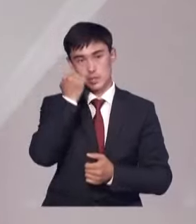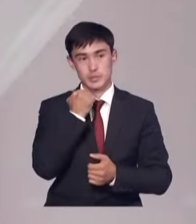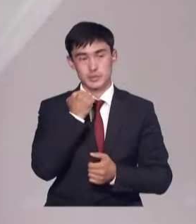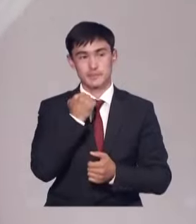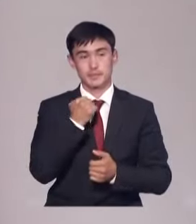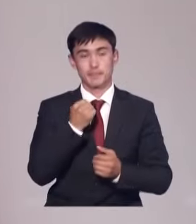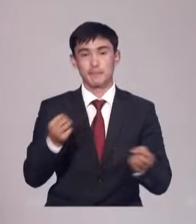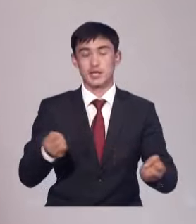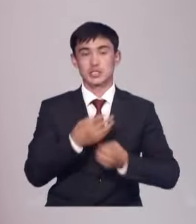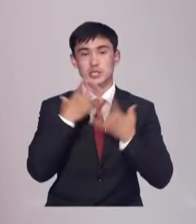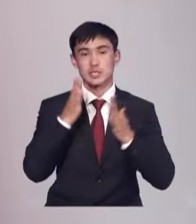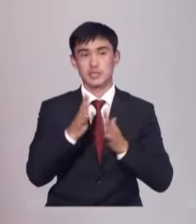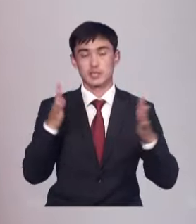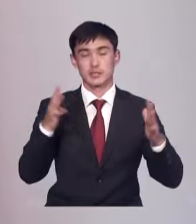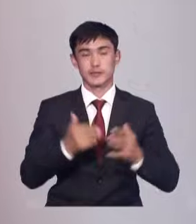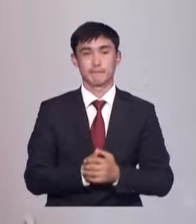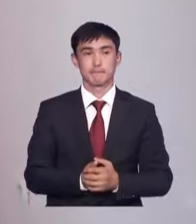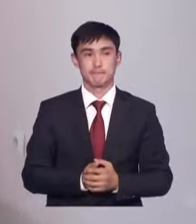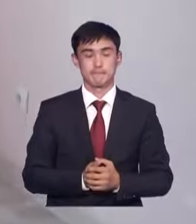Ең жарық бәрейбет.